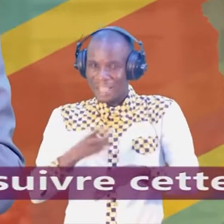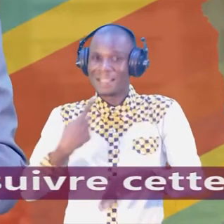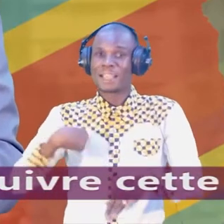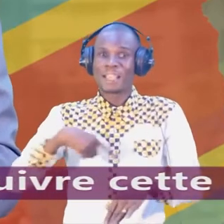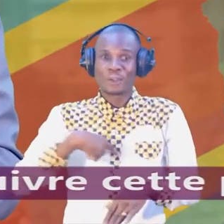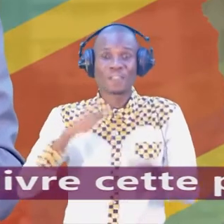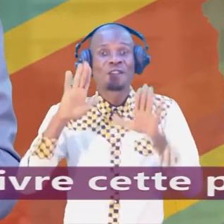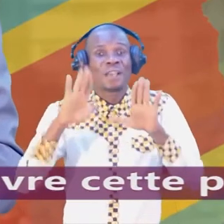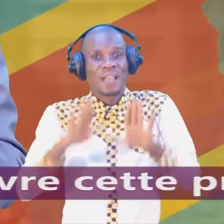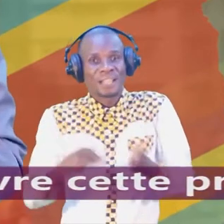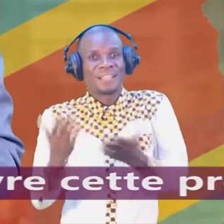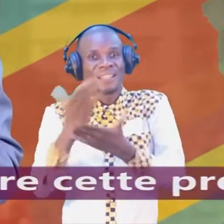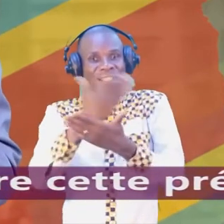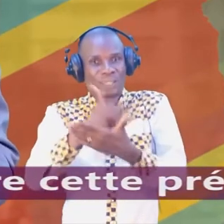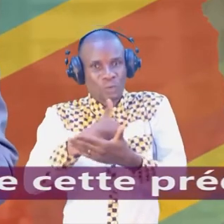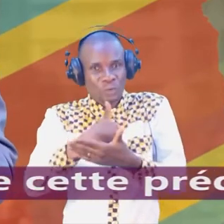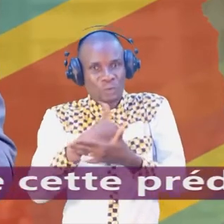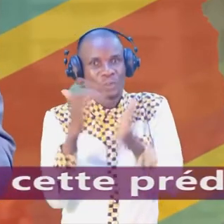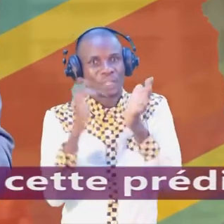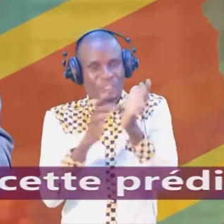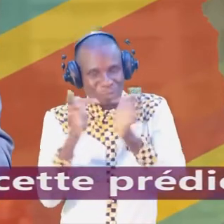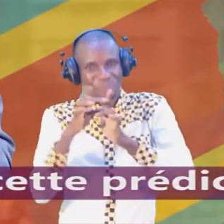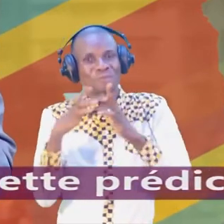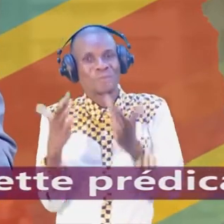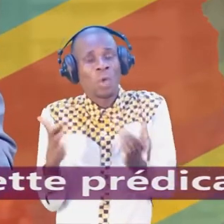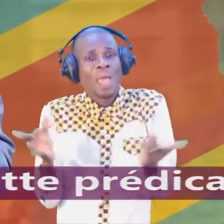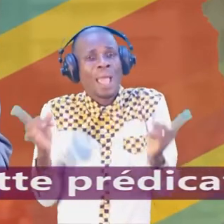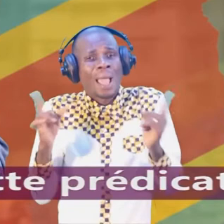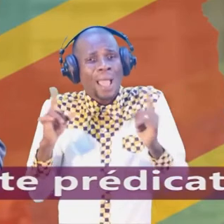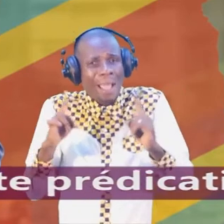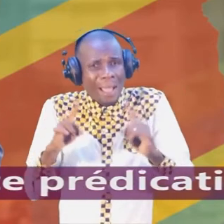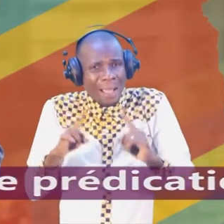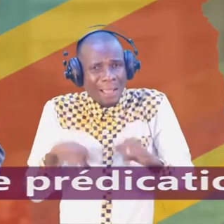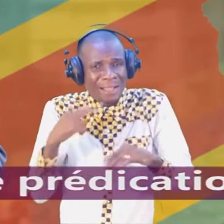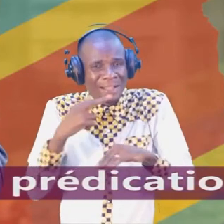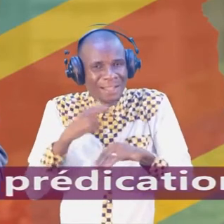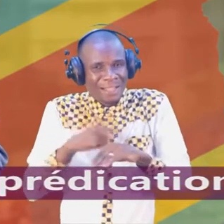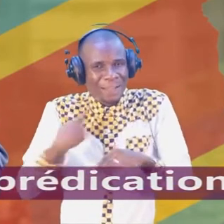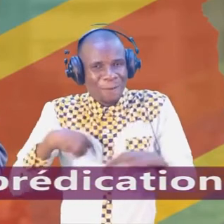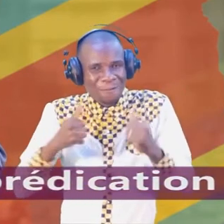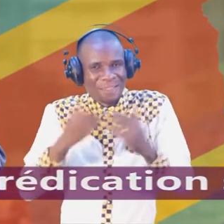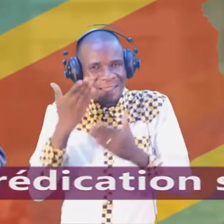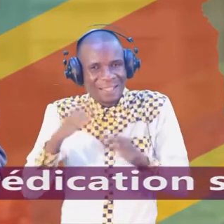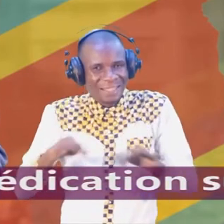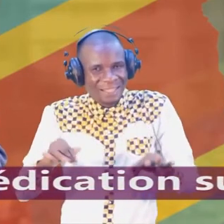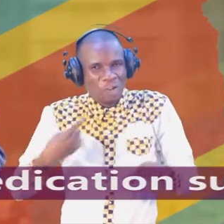devons attendre le retour de Jésus. Pendant wakati huu tunapoishi duniani, tunafanya